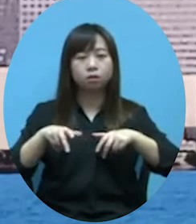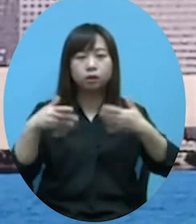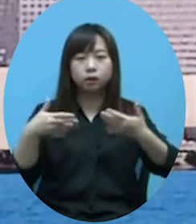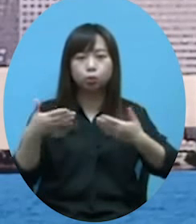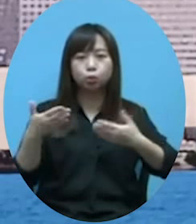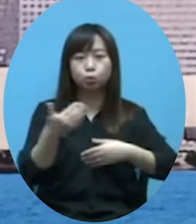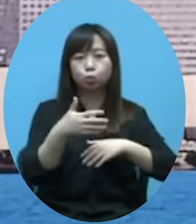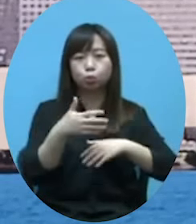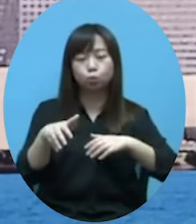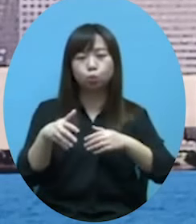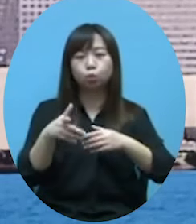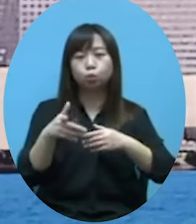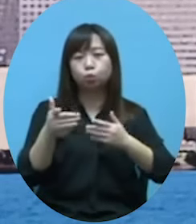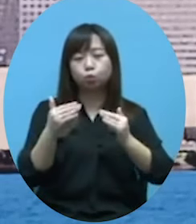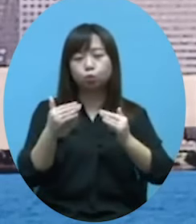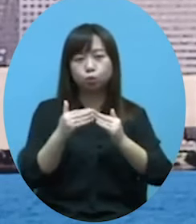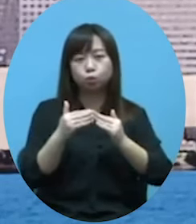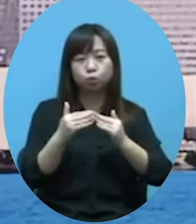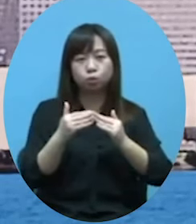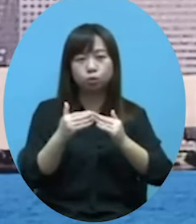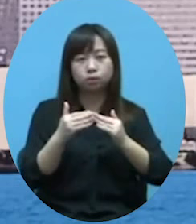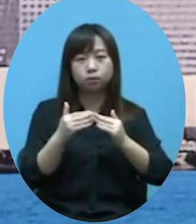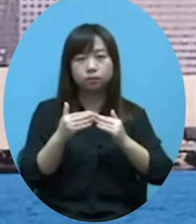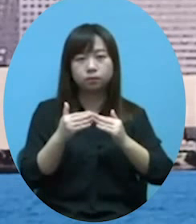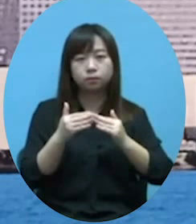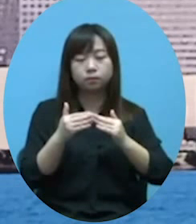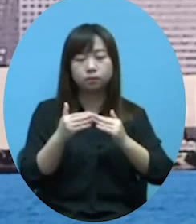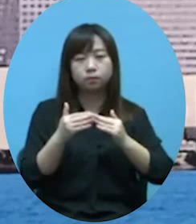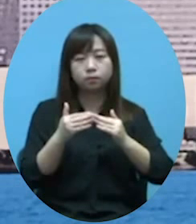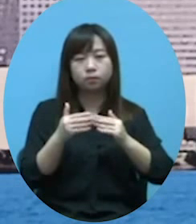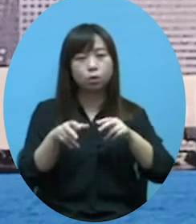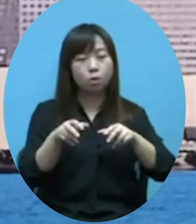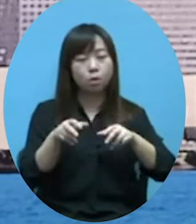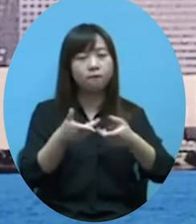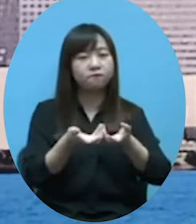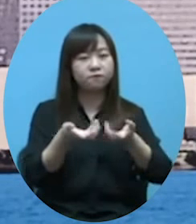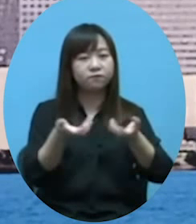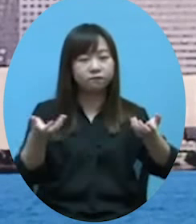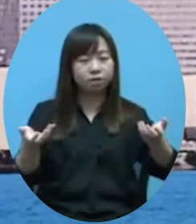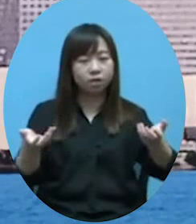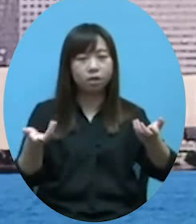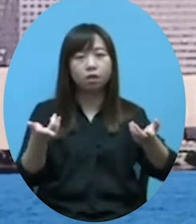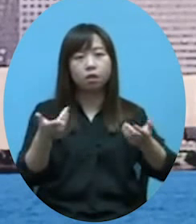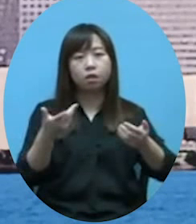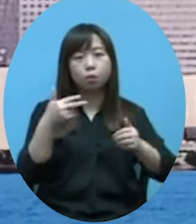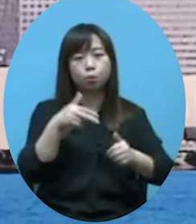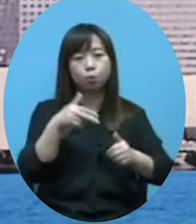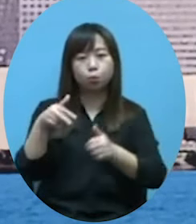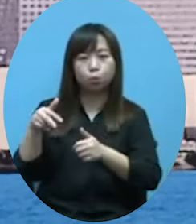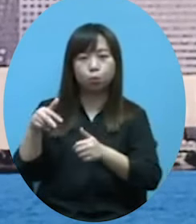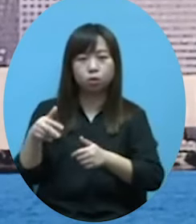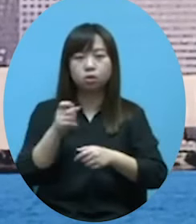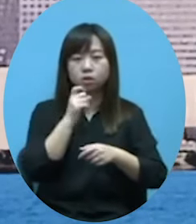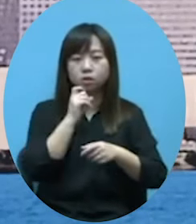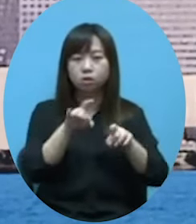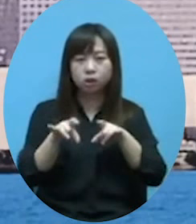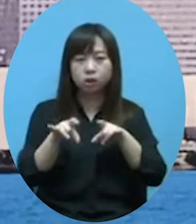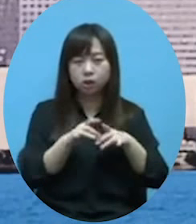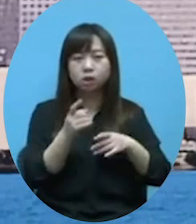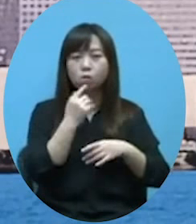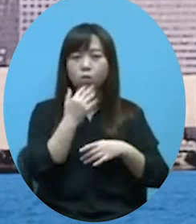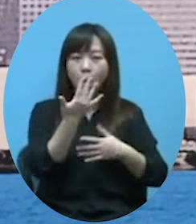的漁護處對於寵物隔離措施設施大概有多少個